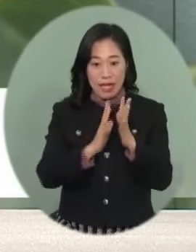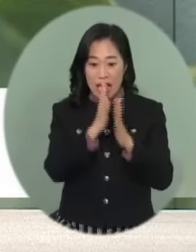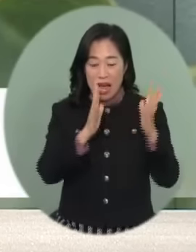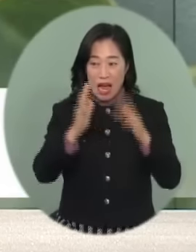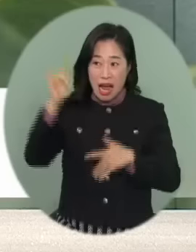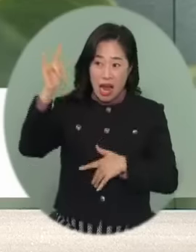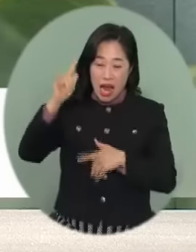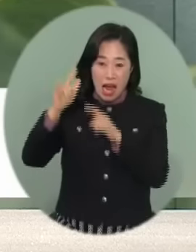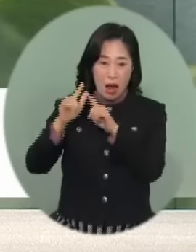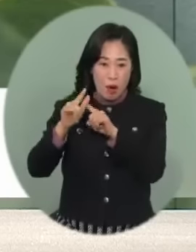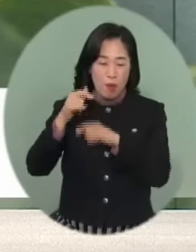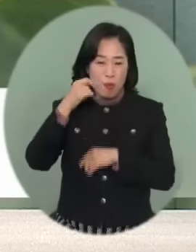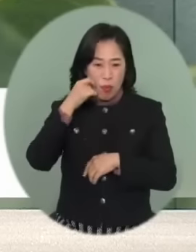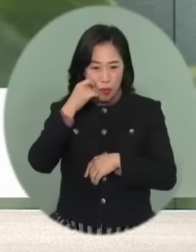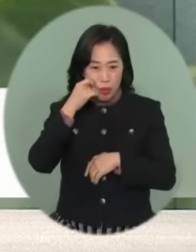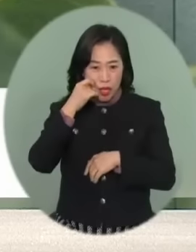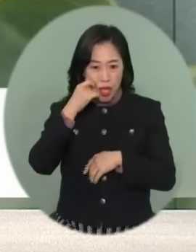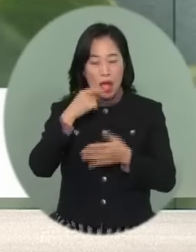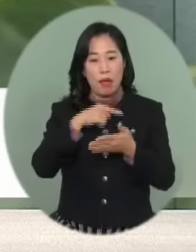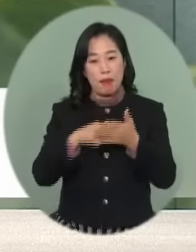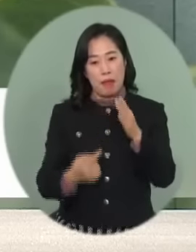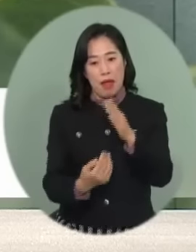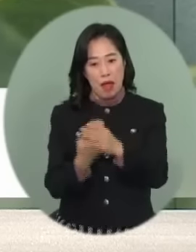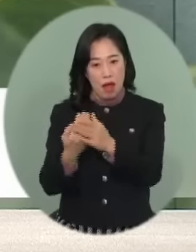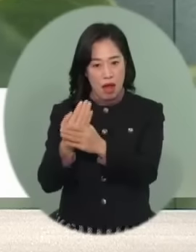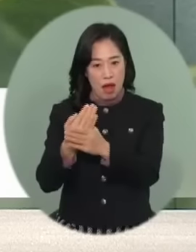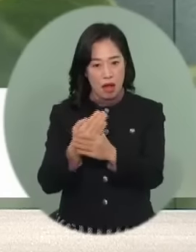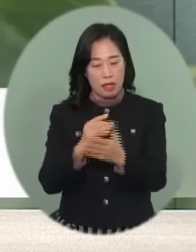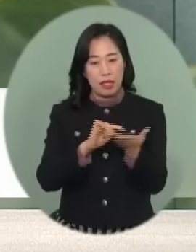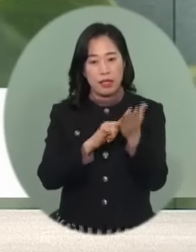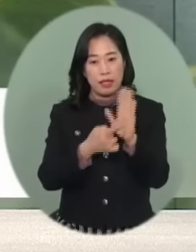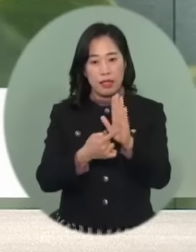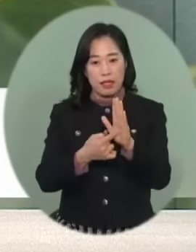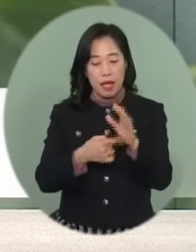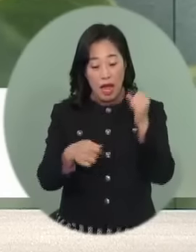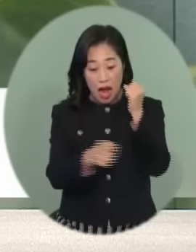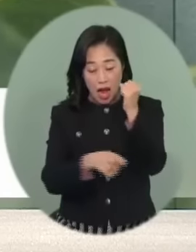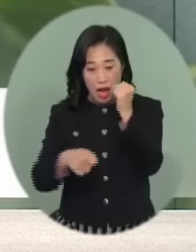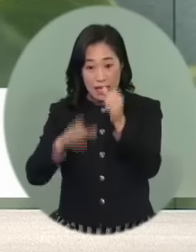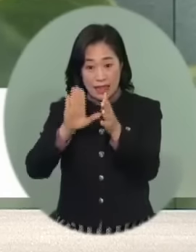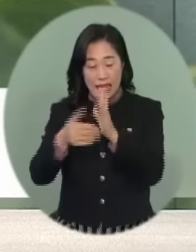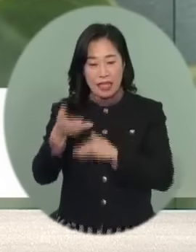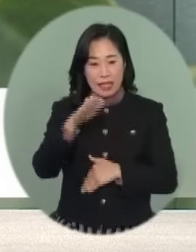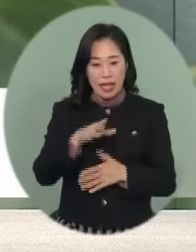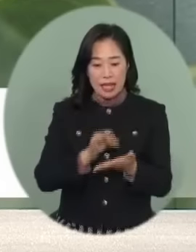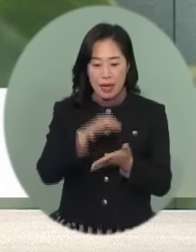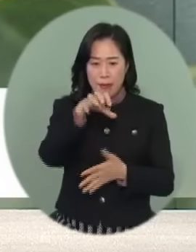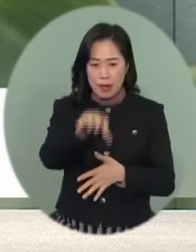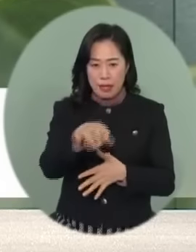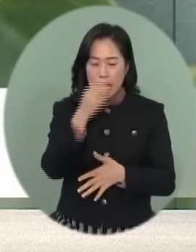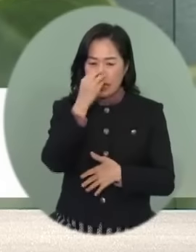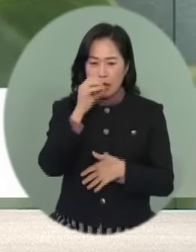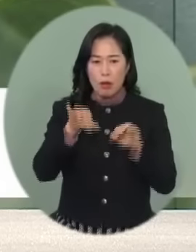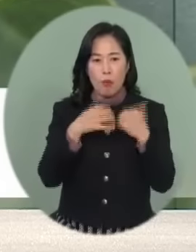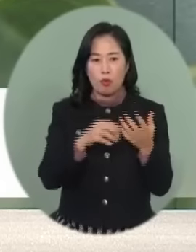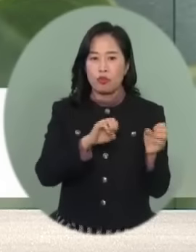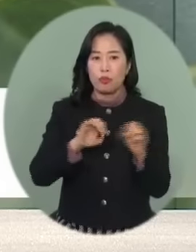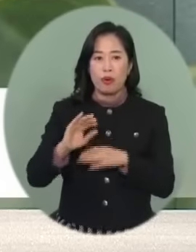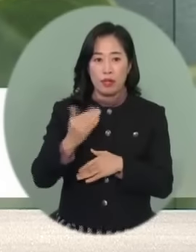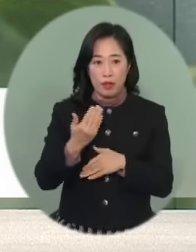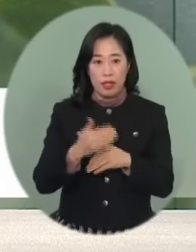못해 농작물 피해를 입게 됐다고 주장하고 있습니다. 한참 수확을 해야 하는데 담양에서는 딸기를 다 버리게